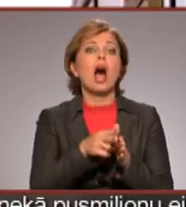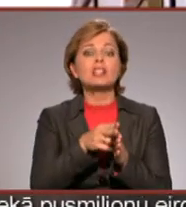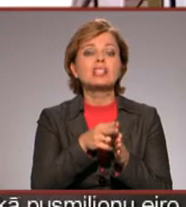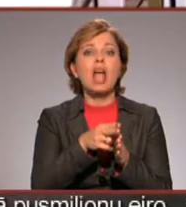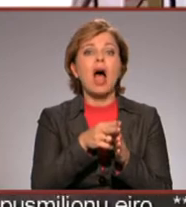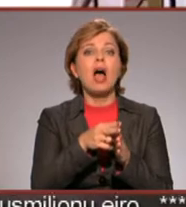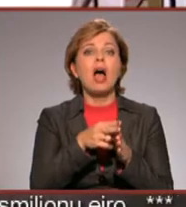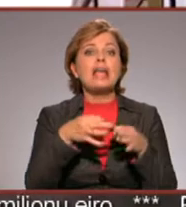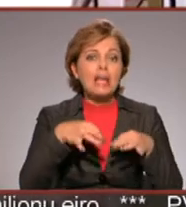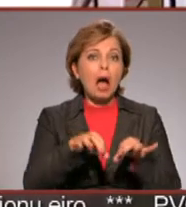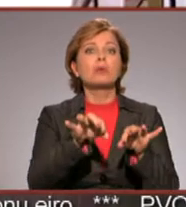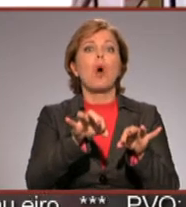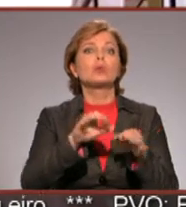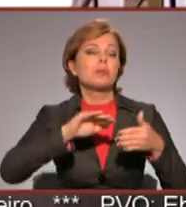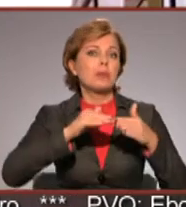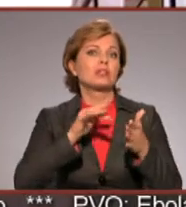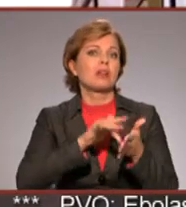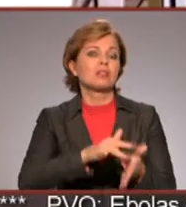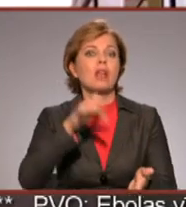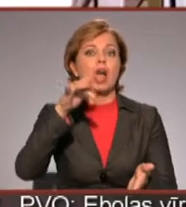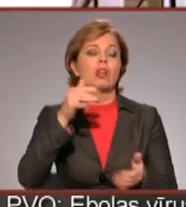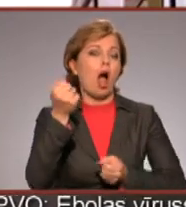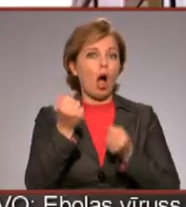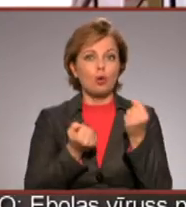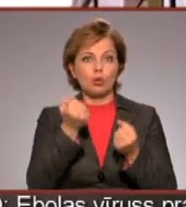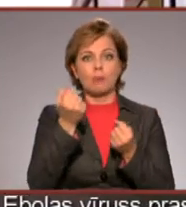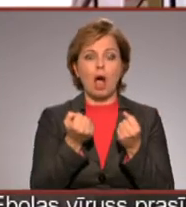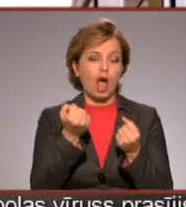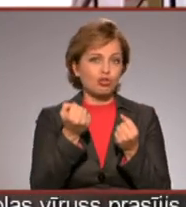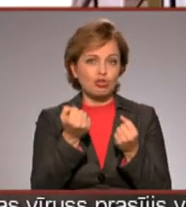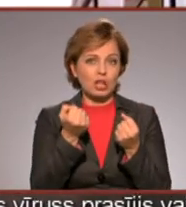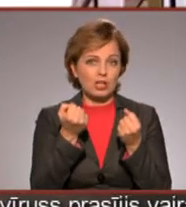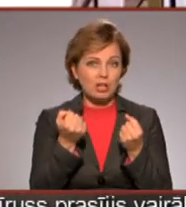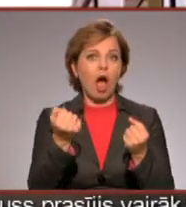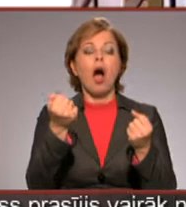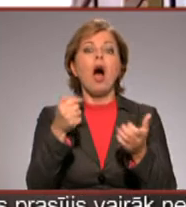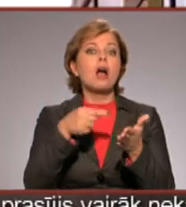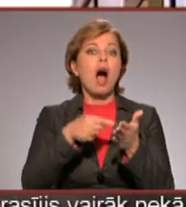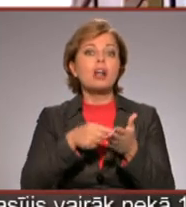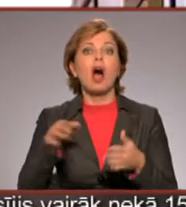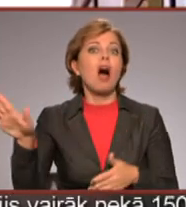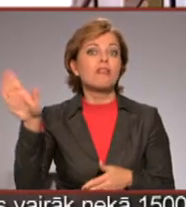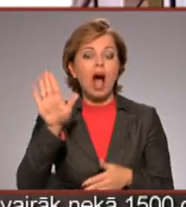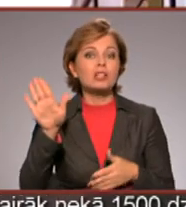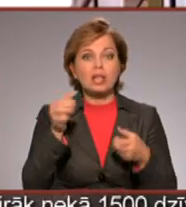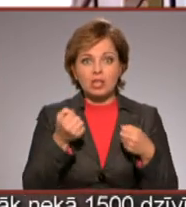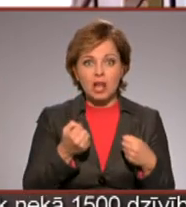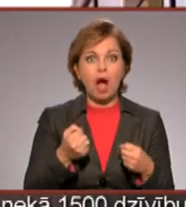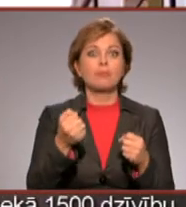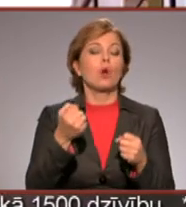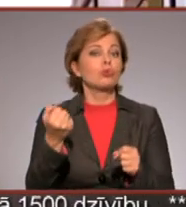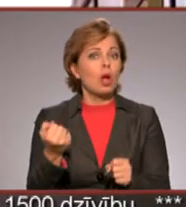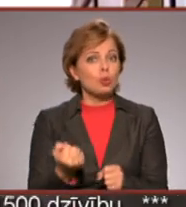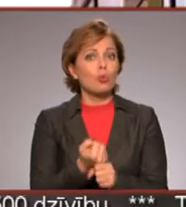iebrauc pilsētas centrā ar automašīnu, viņš saprot, kādā valstī viņš ir iebraucis un